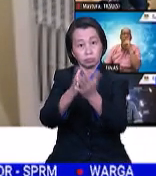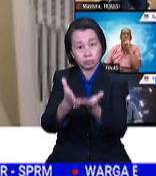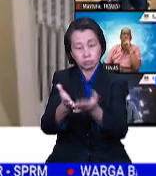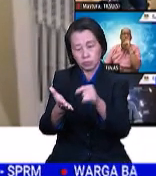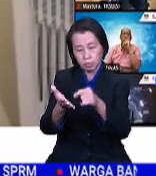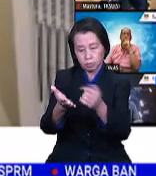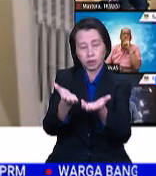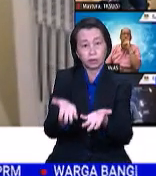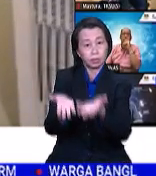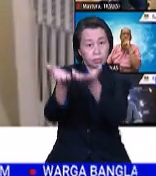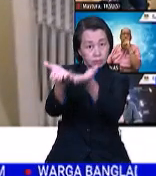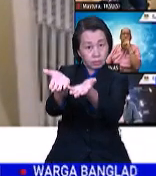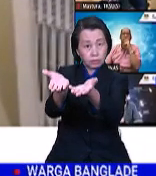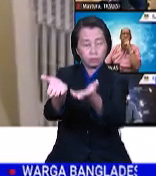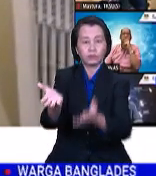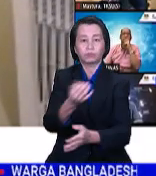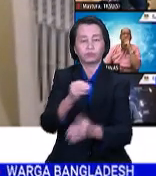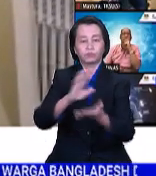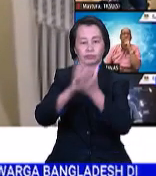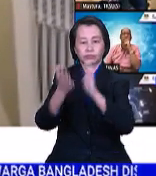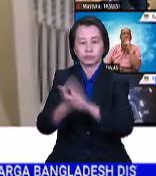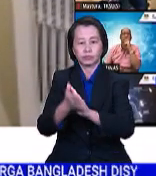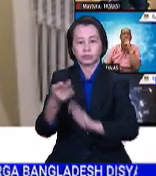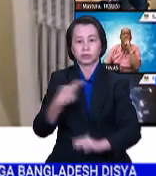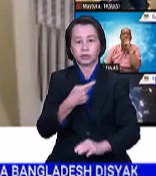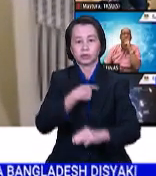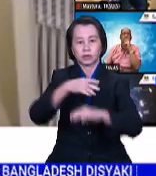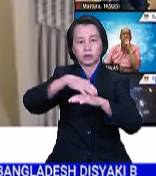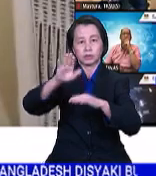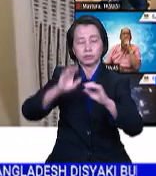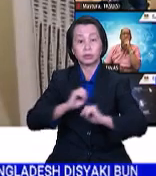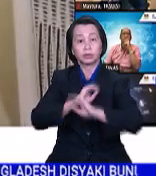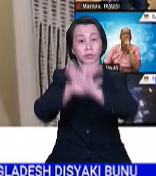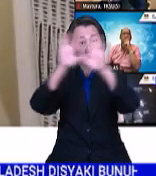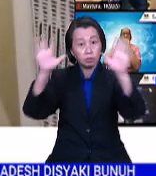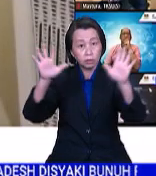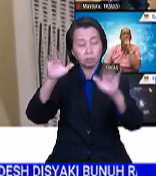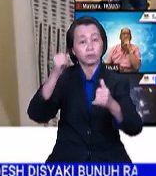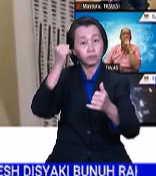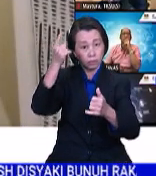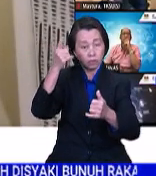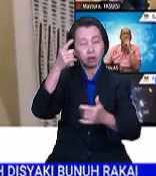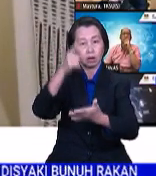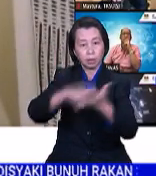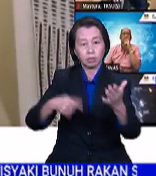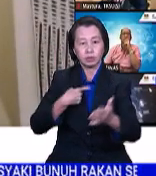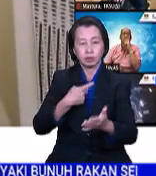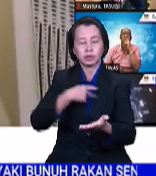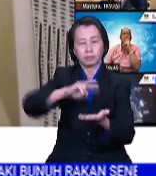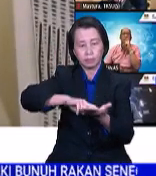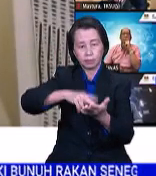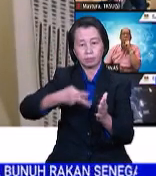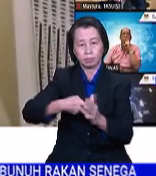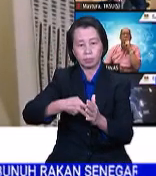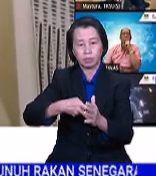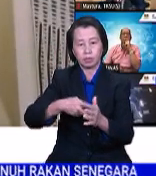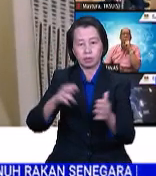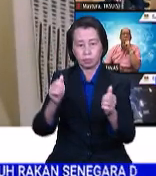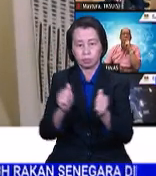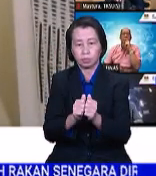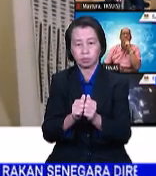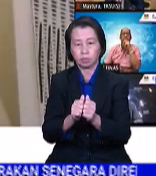yang nak diangkat supaya kita lebih jelas apa yang kita maksudkan